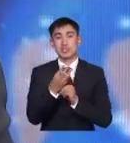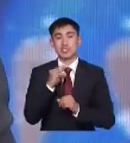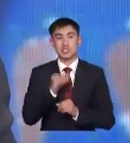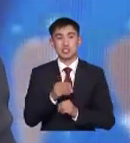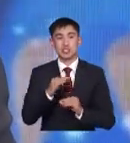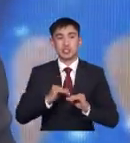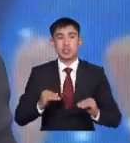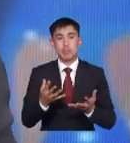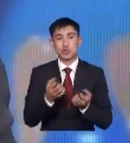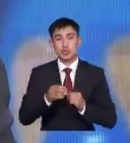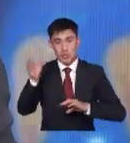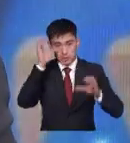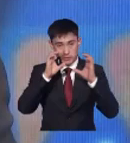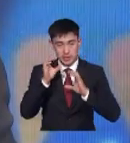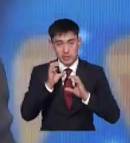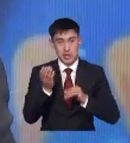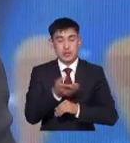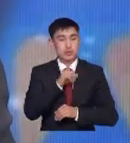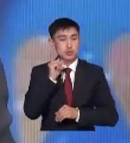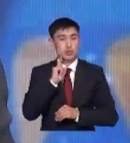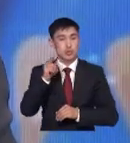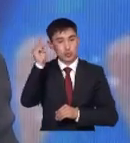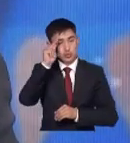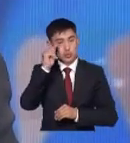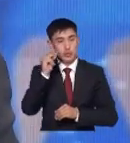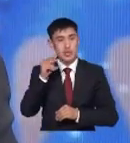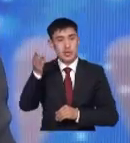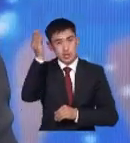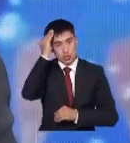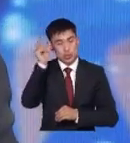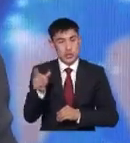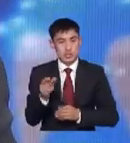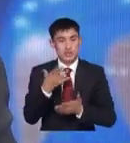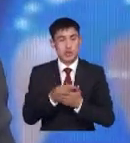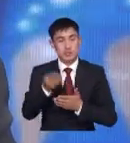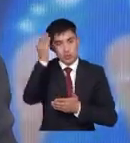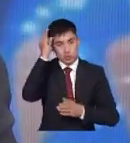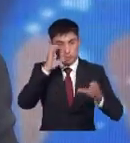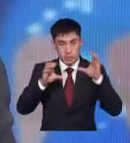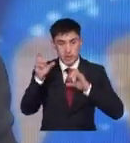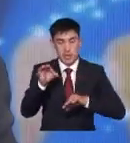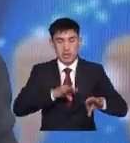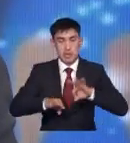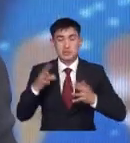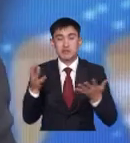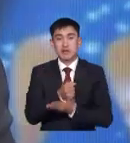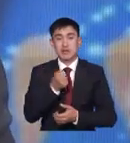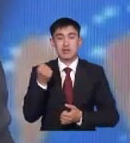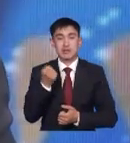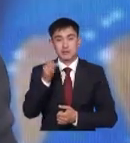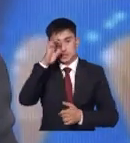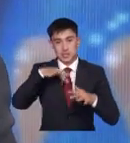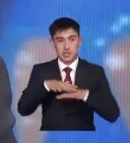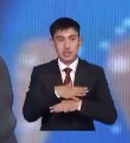тысяч детей получают образование. Наши юные ученые и интеллектуалы своими научными проектами завоевали награды в